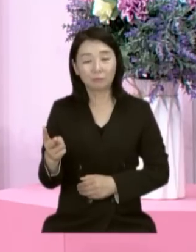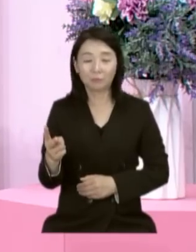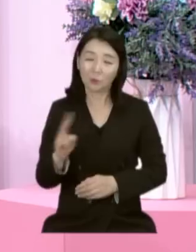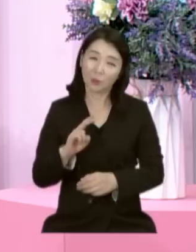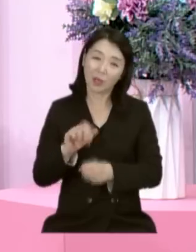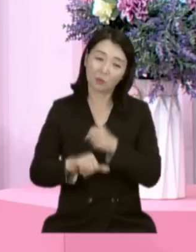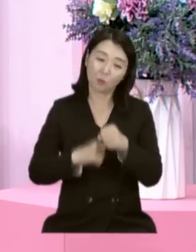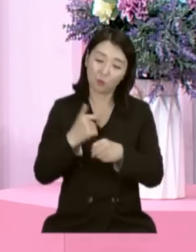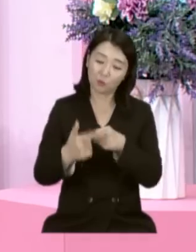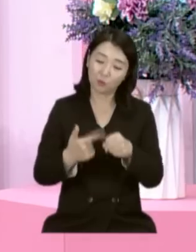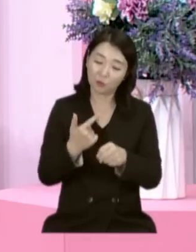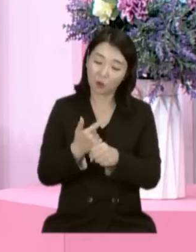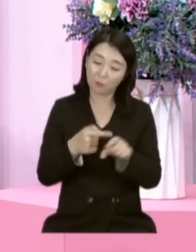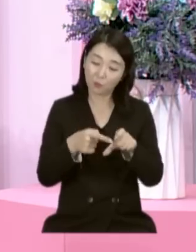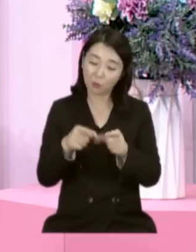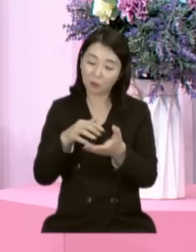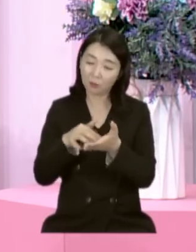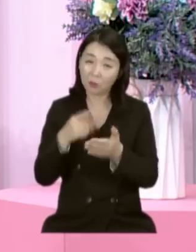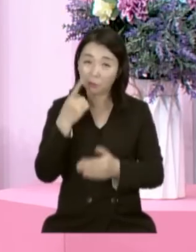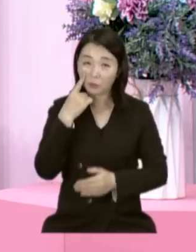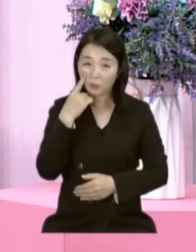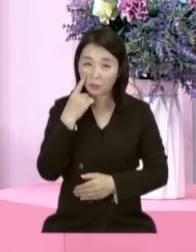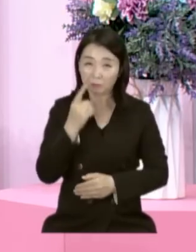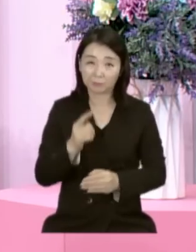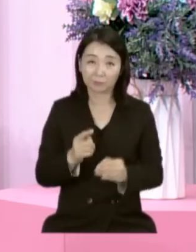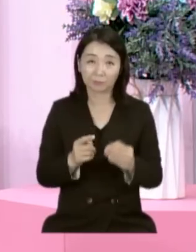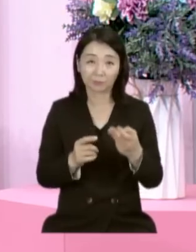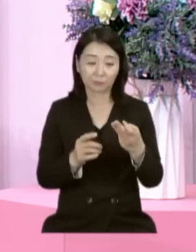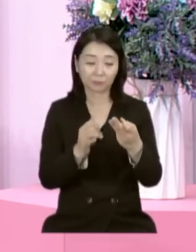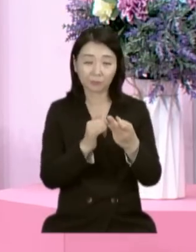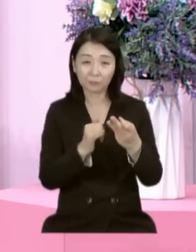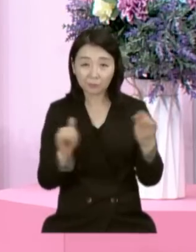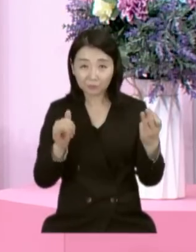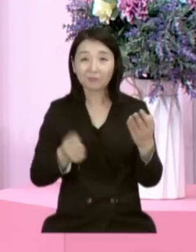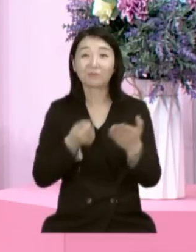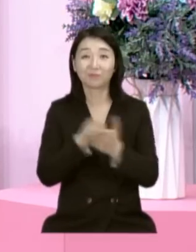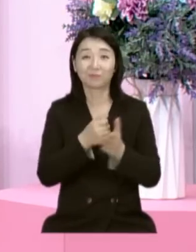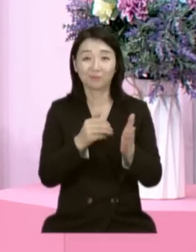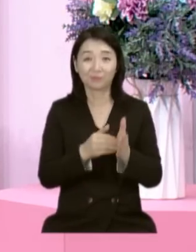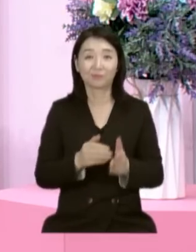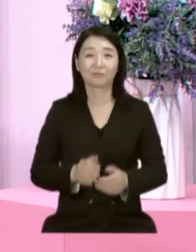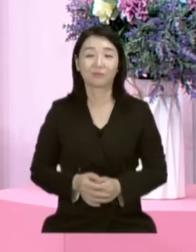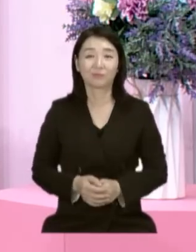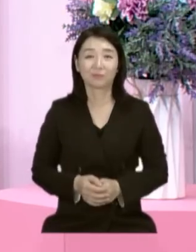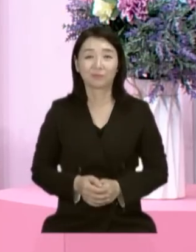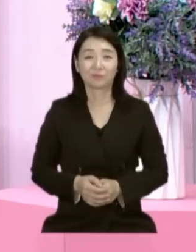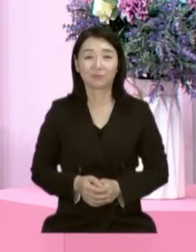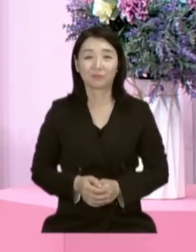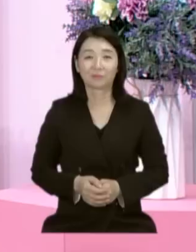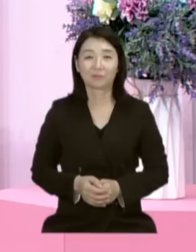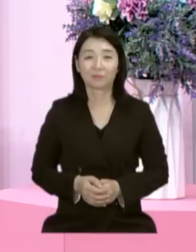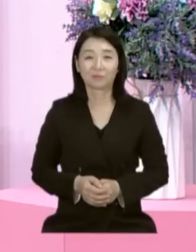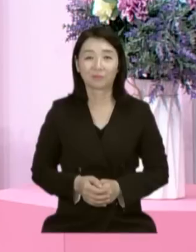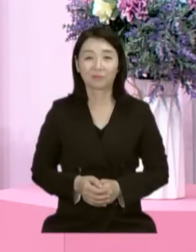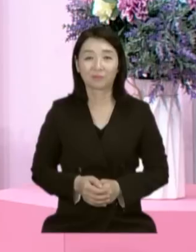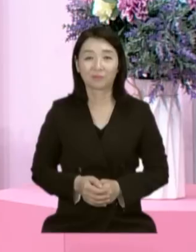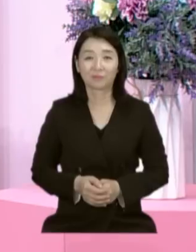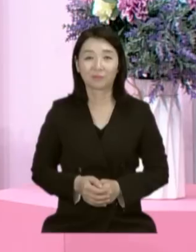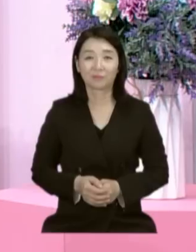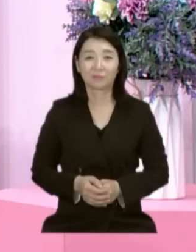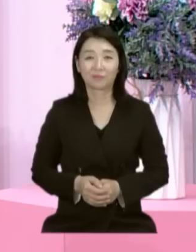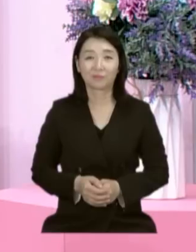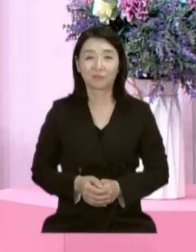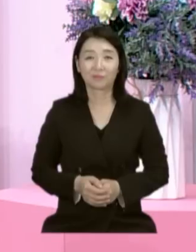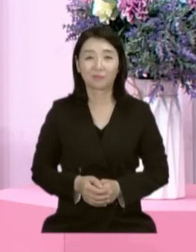5, 6년에 이렇게 통계를 내보니까 예. 한 13명 정도가 결신을 했더라고요. 아, 그래요? 그래서 전혀